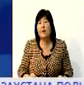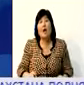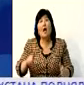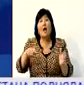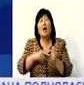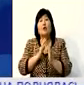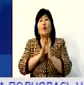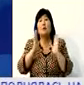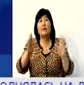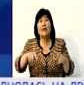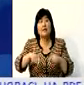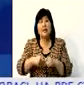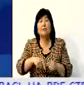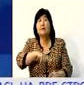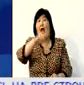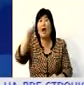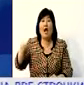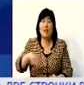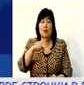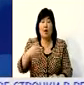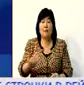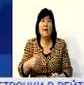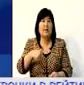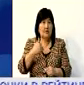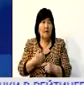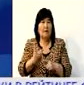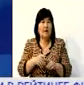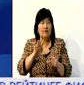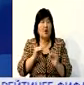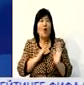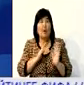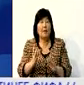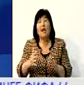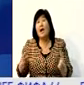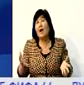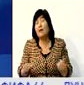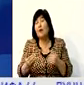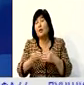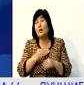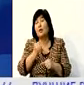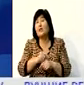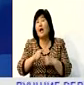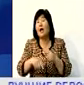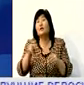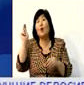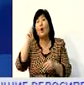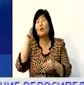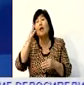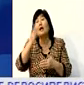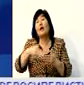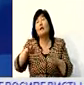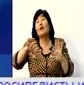В городском парке сломалось колесо обозрения. На самом деле с ним все в порядке. Спасатели накануне провели очередные учения по